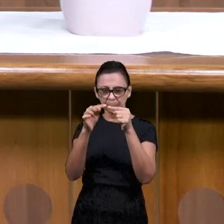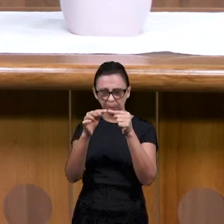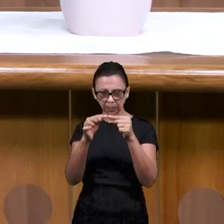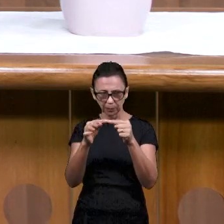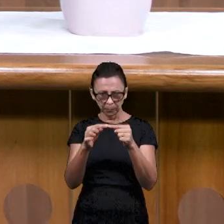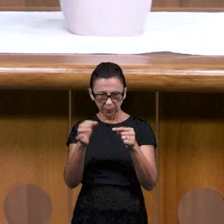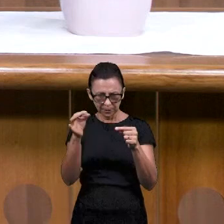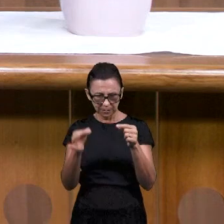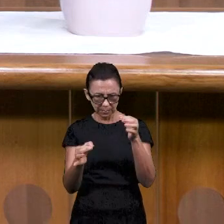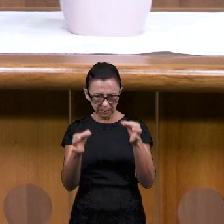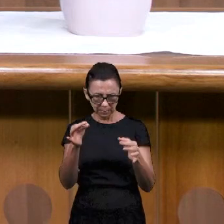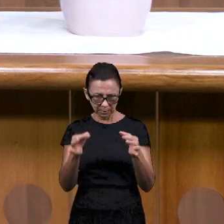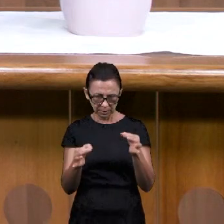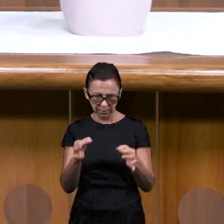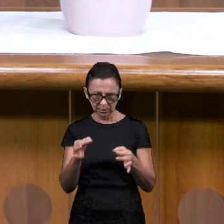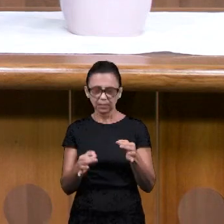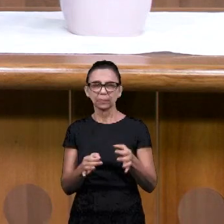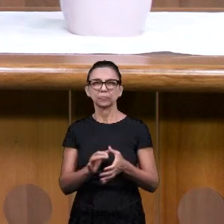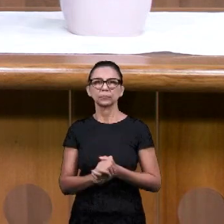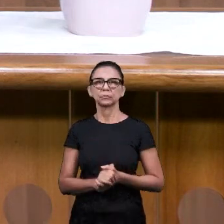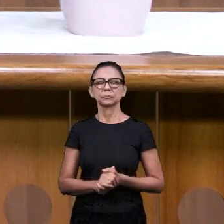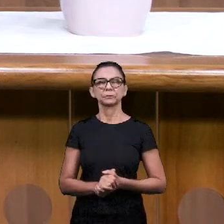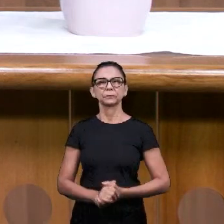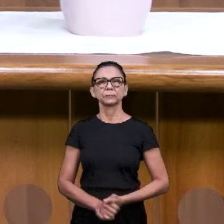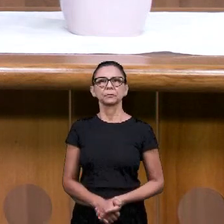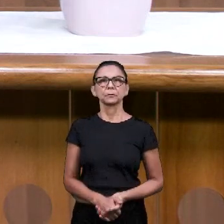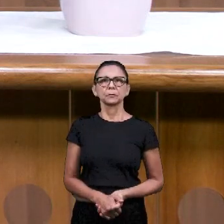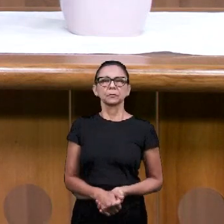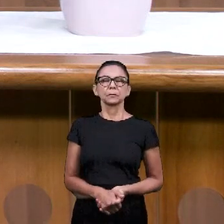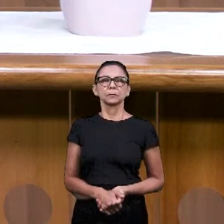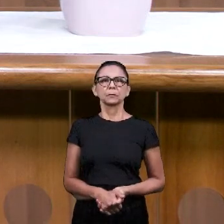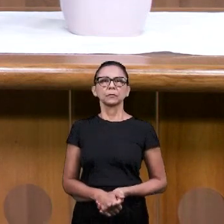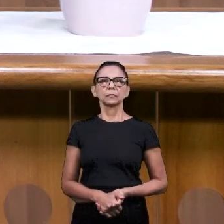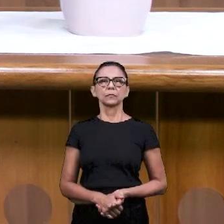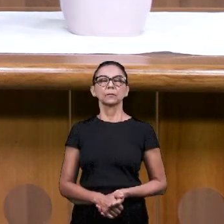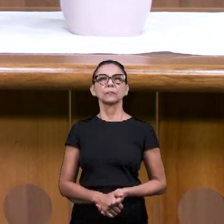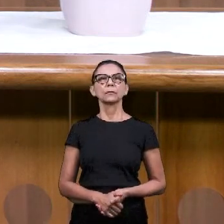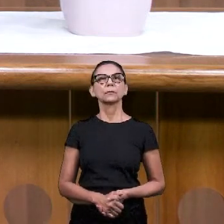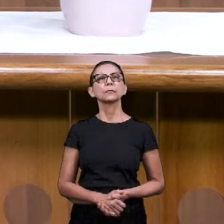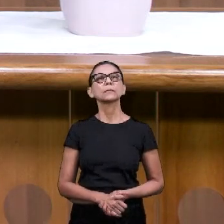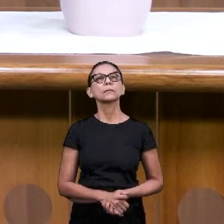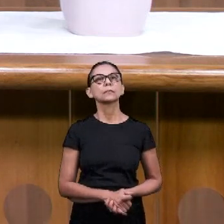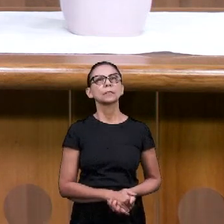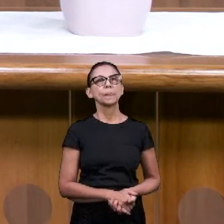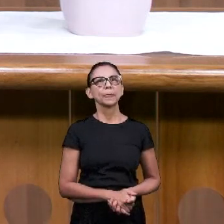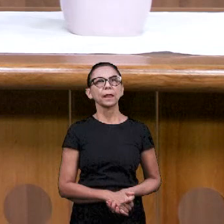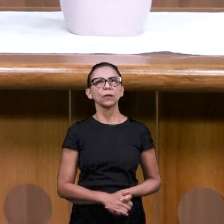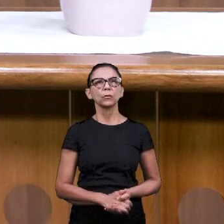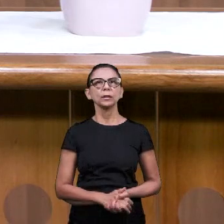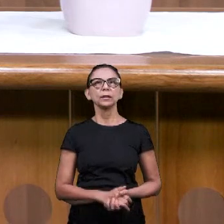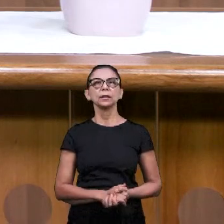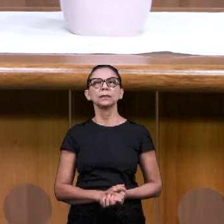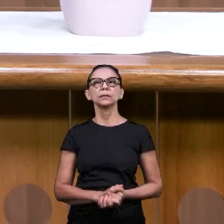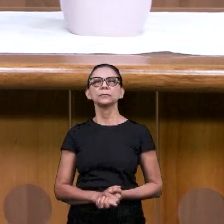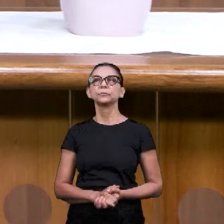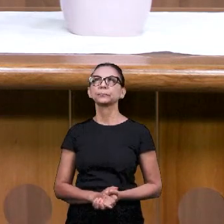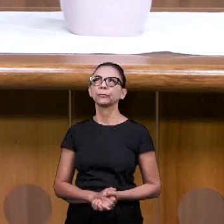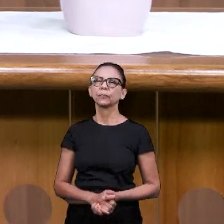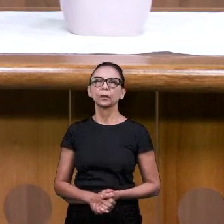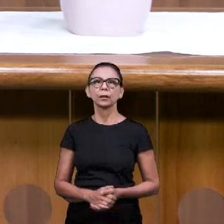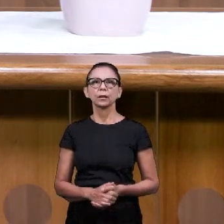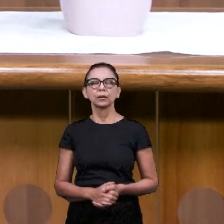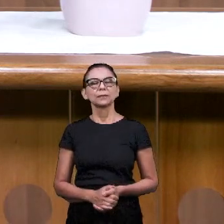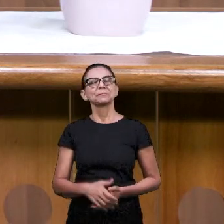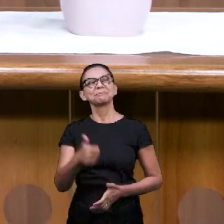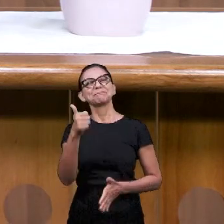allez vérifier ces réponses. Passons à la première question. La première question pour cette école biblique, la question